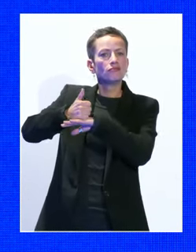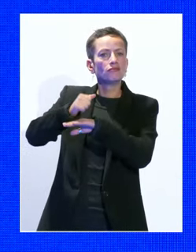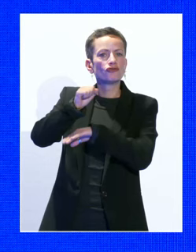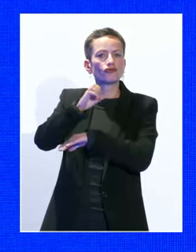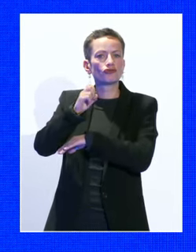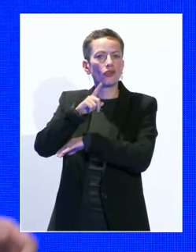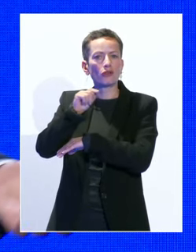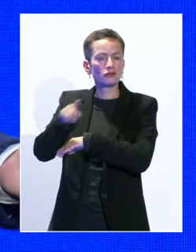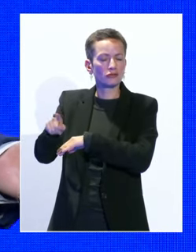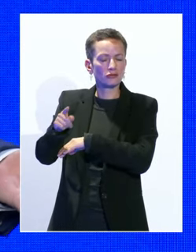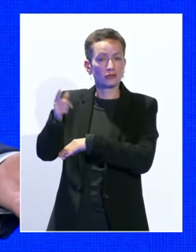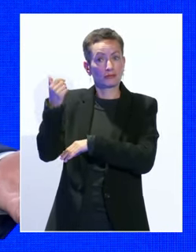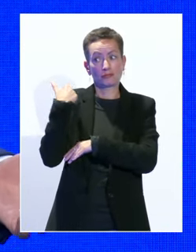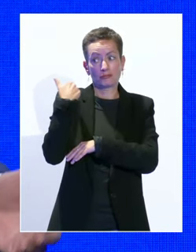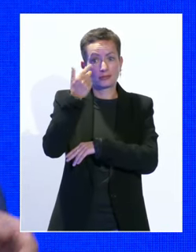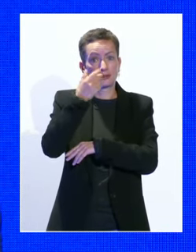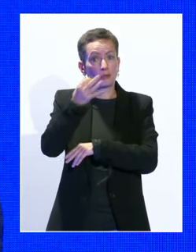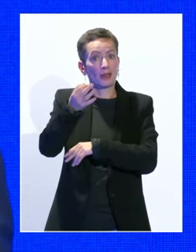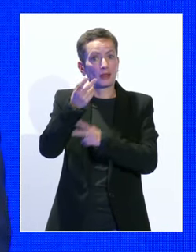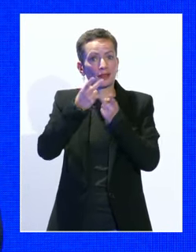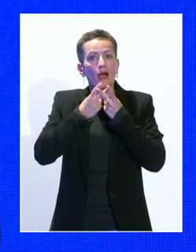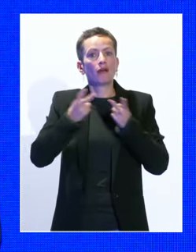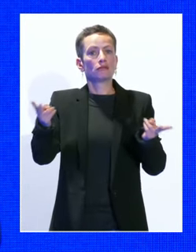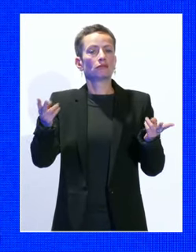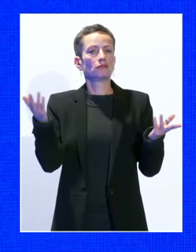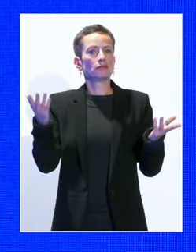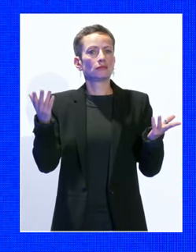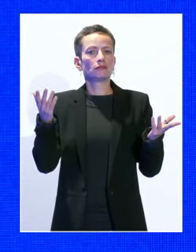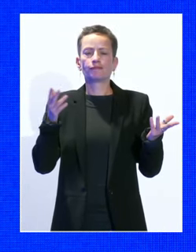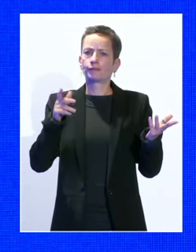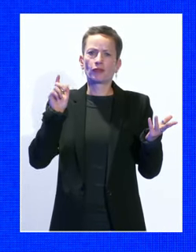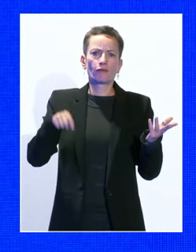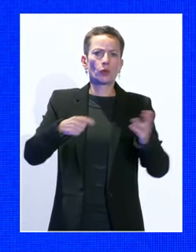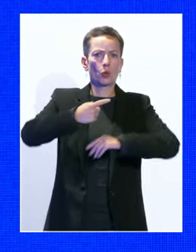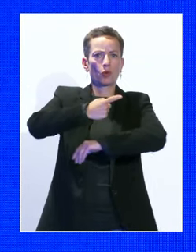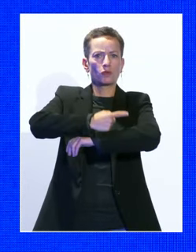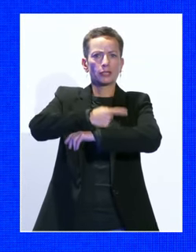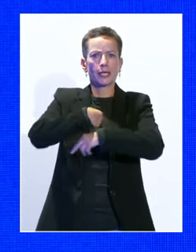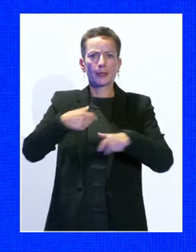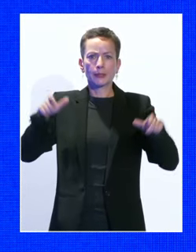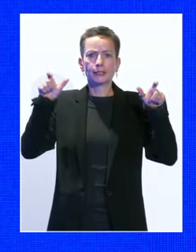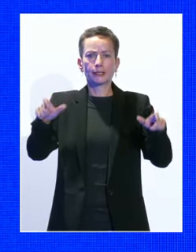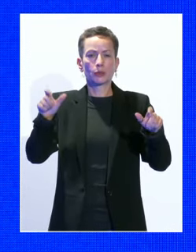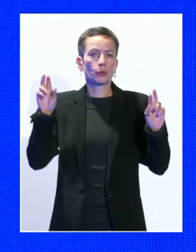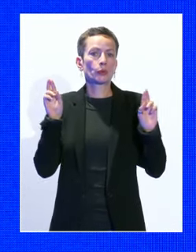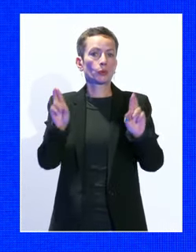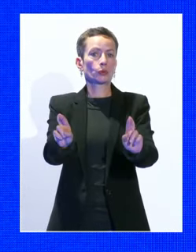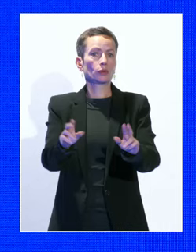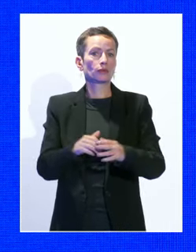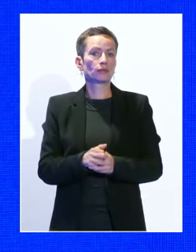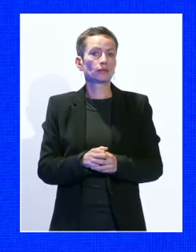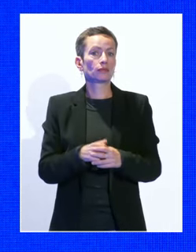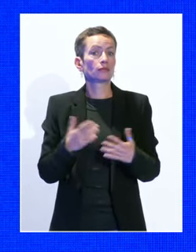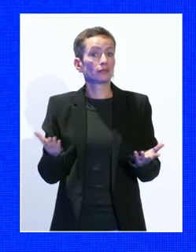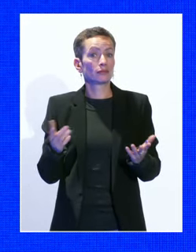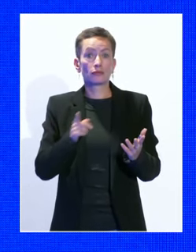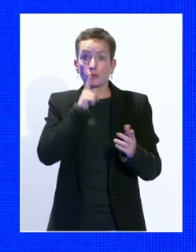a annoncé cette semaine qu'il allait rétablir les contrôles aux frontières. Et